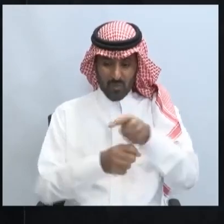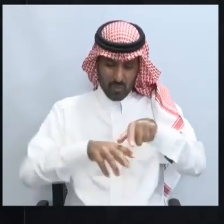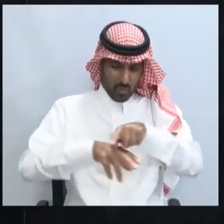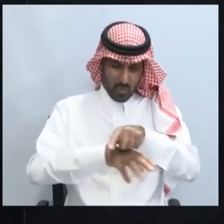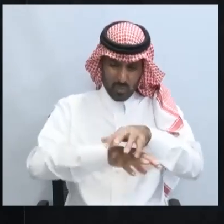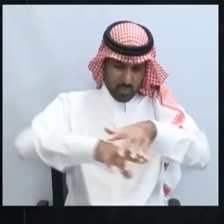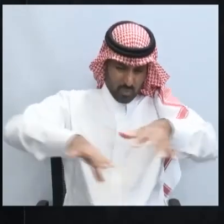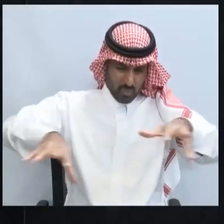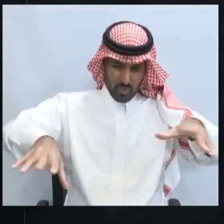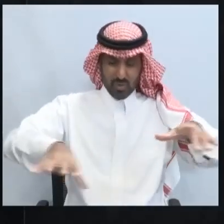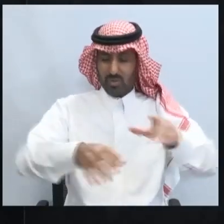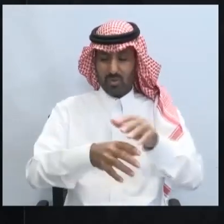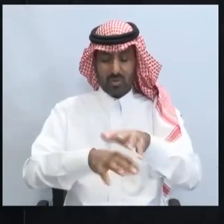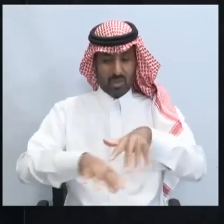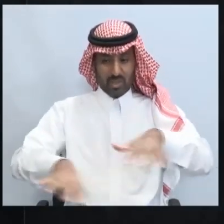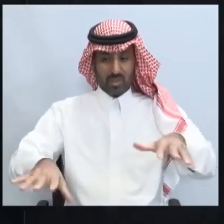سينتشر